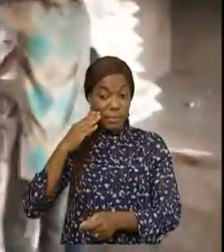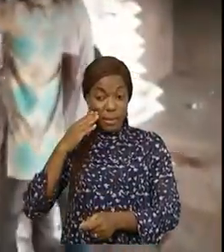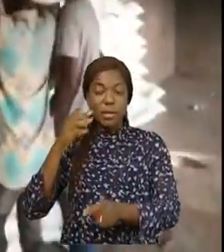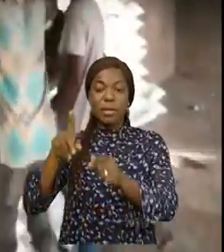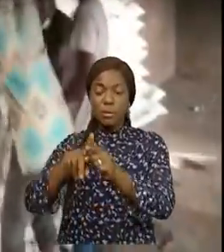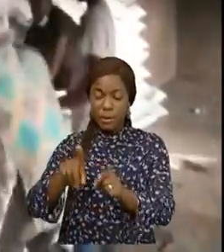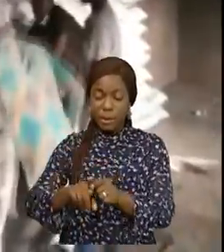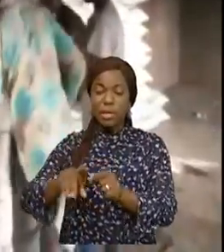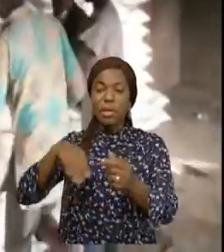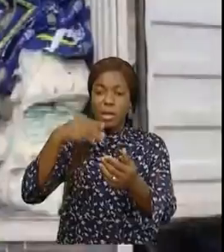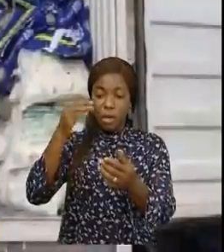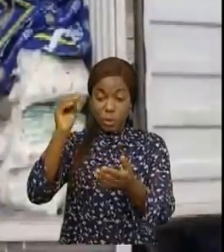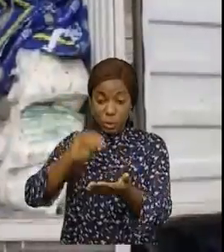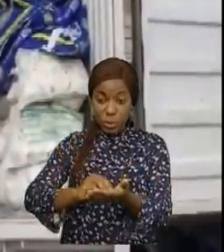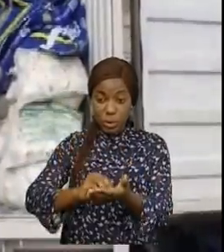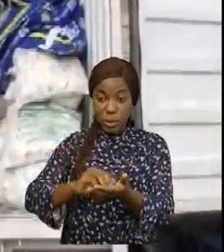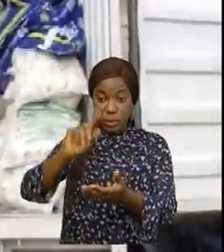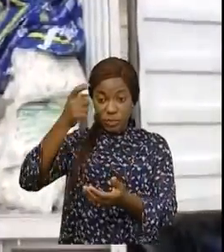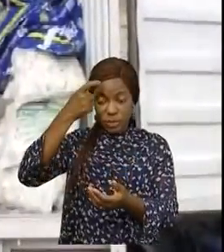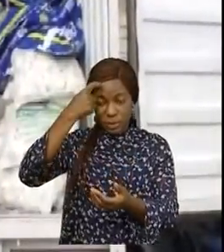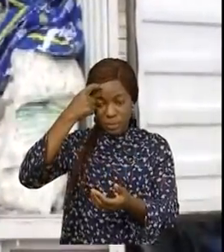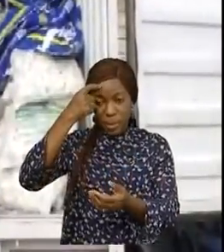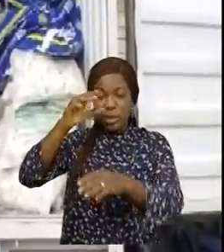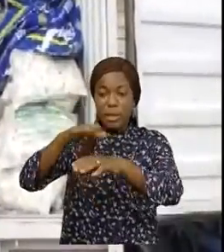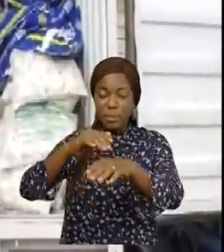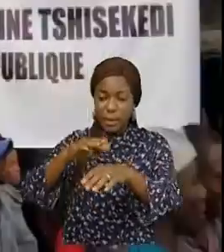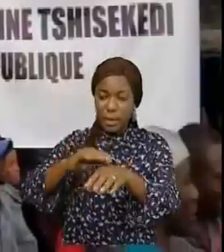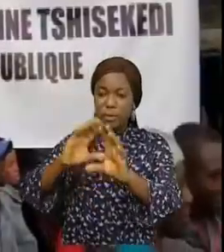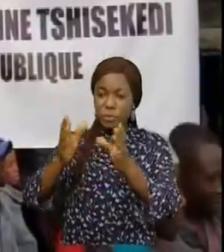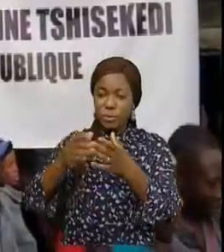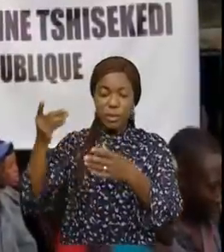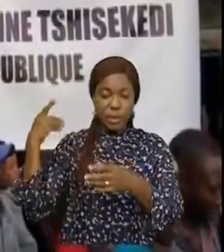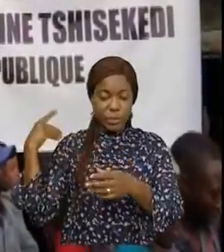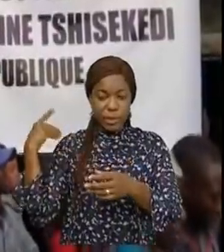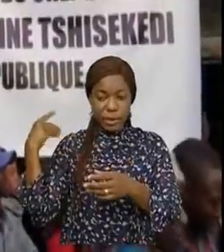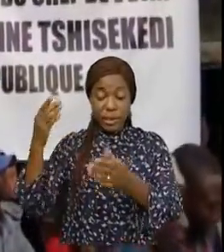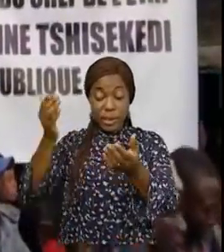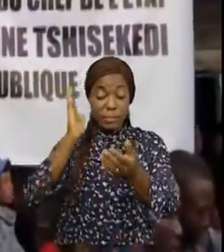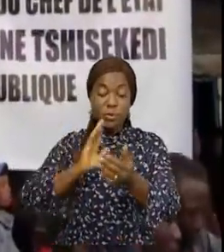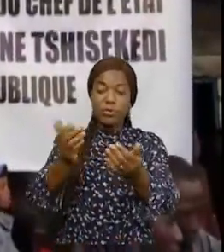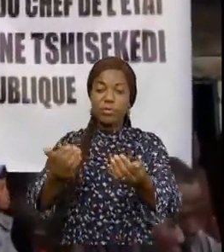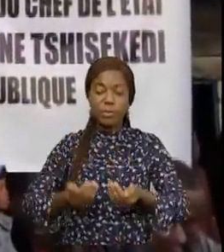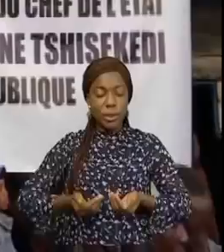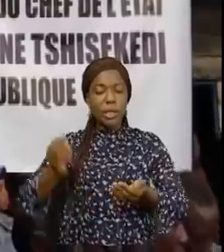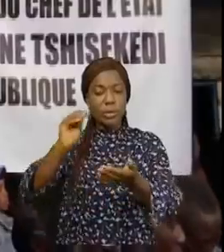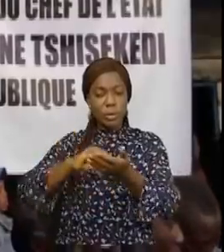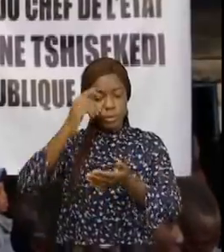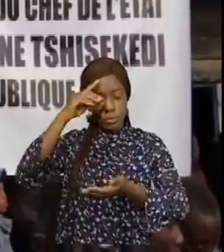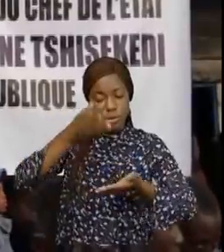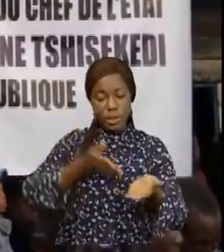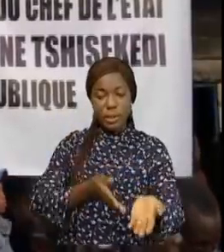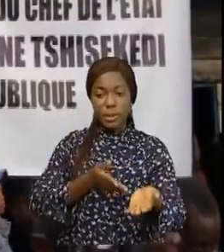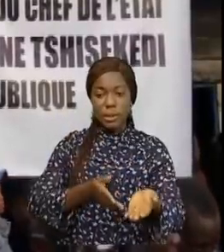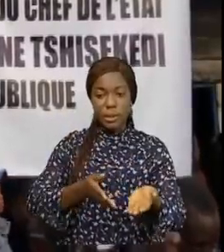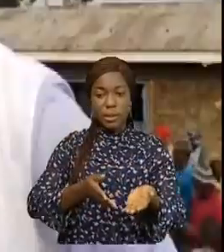du gouvernement, disent les bénéficiaires. D'où l'appel de l'élu de Goma aux autres personnes de bonne volonté de venir en aide à ces